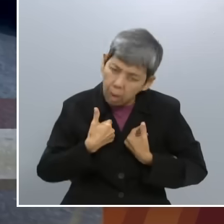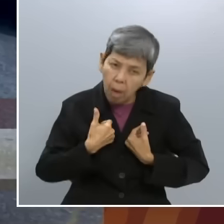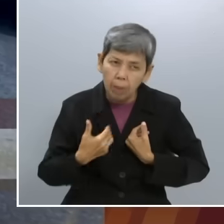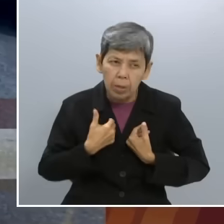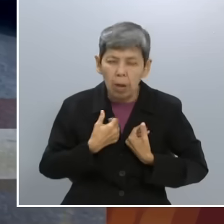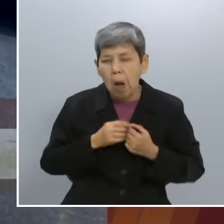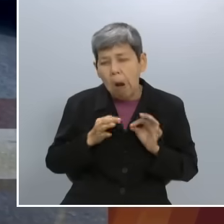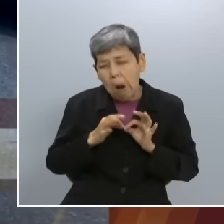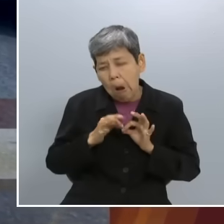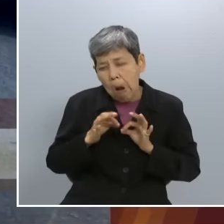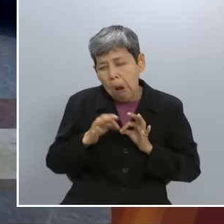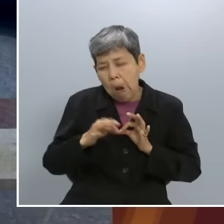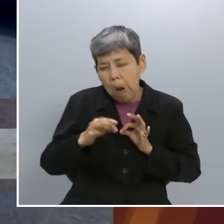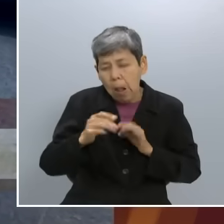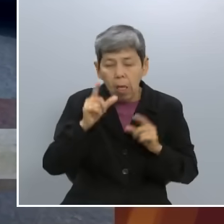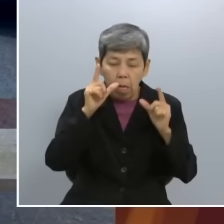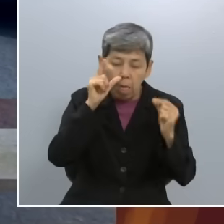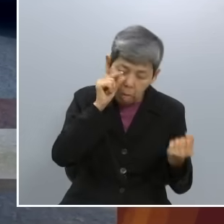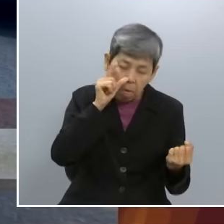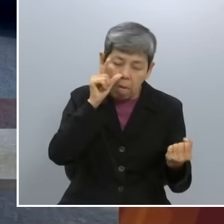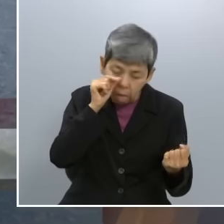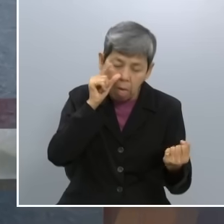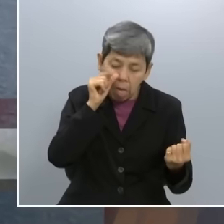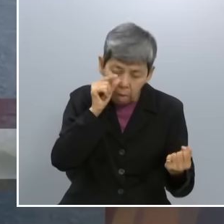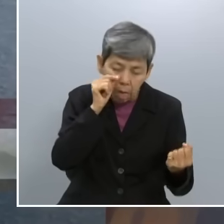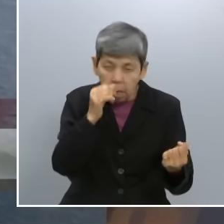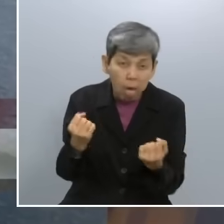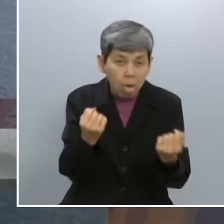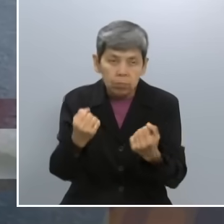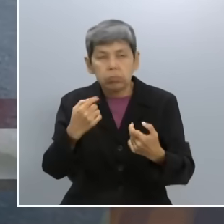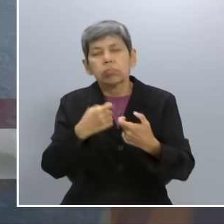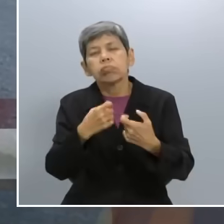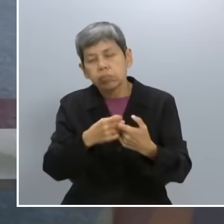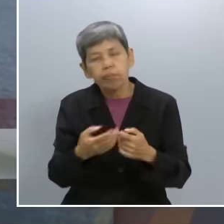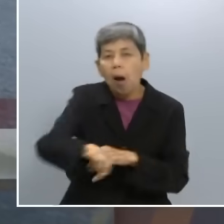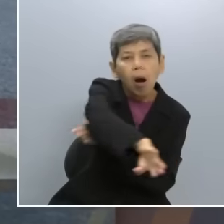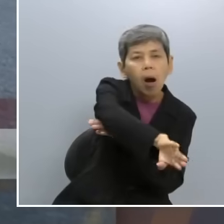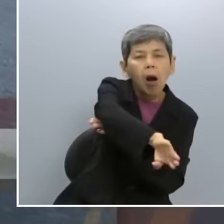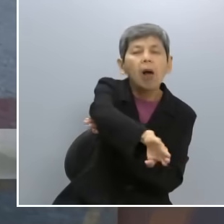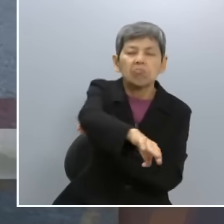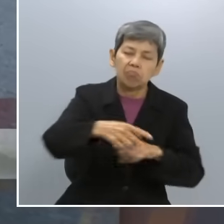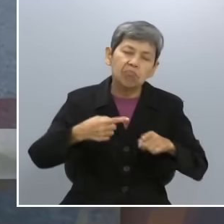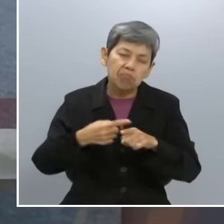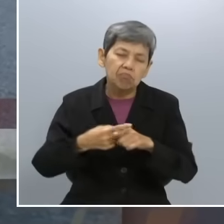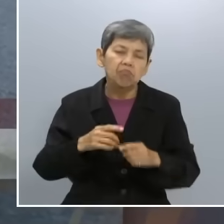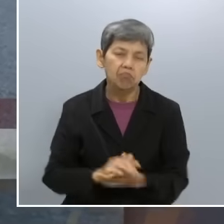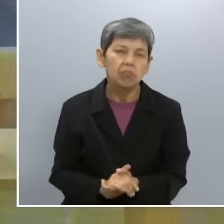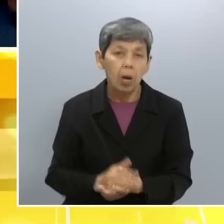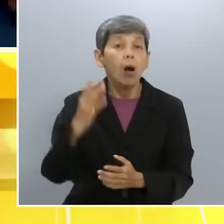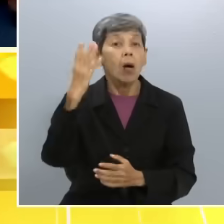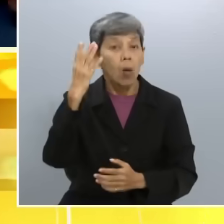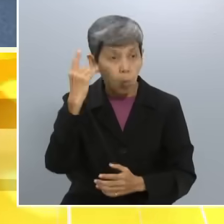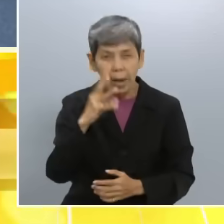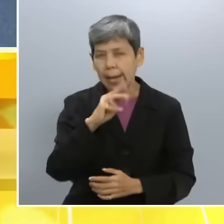เดินทางไกลจึงเกิดการหลับในหรือขับเพลินแล้วก็ควบคุมรถไม่อยู่เสียหลักพิกคว่ำได้รับบาดเจ็บค่ะคือเมื่อวานนี้เนี่ย